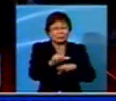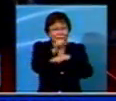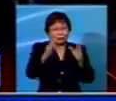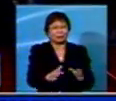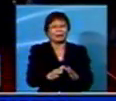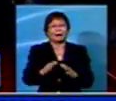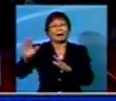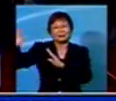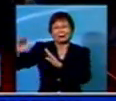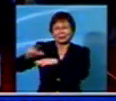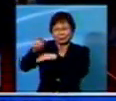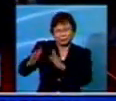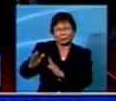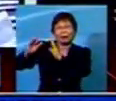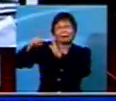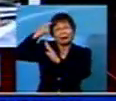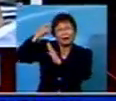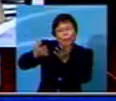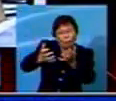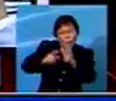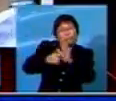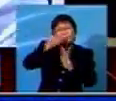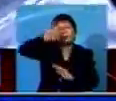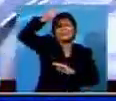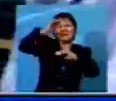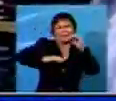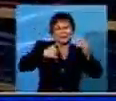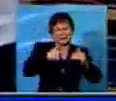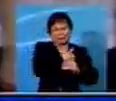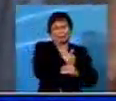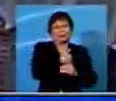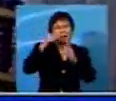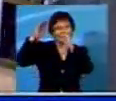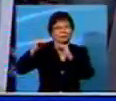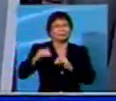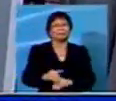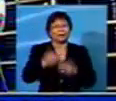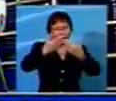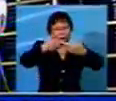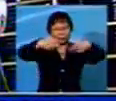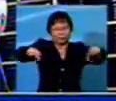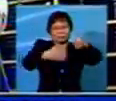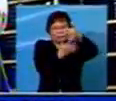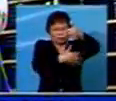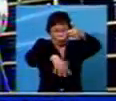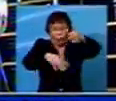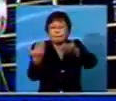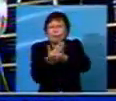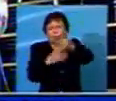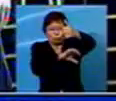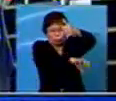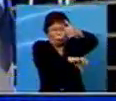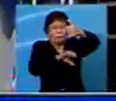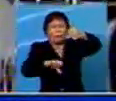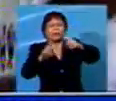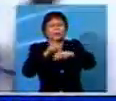than what i we expect Beliau berkata demikian pada sidang media selepas melancarkan cawangan terbaru unik di